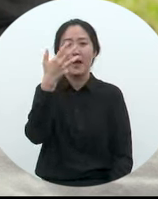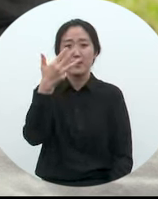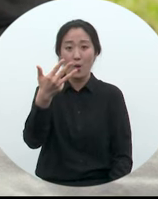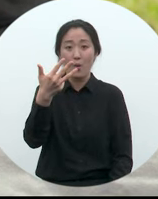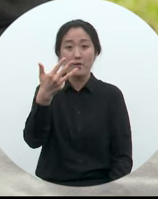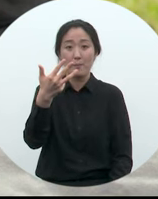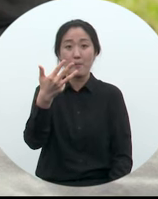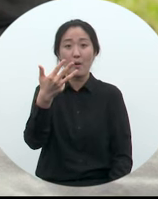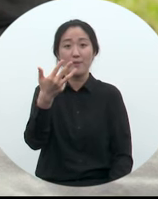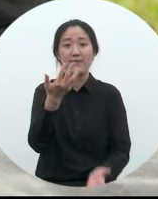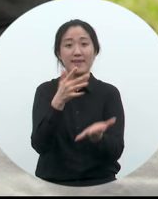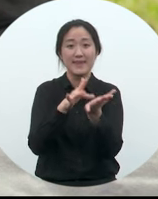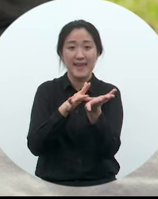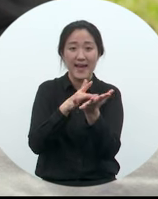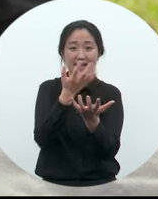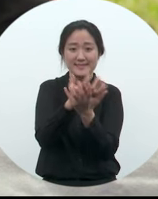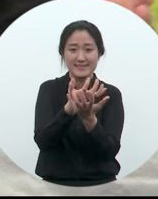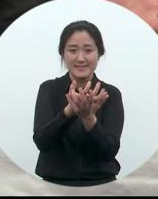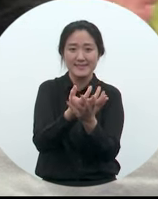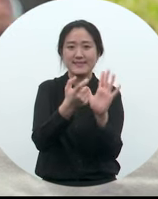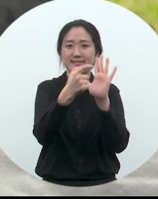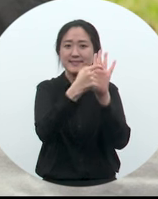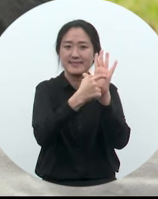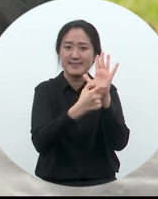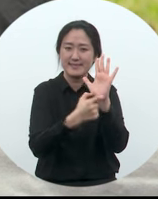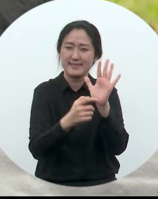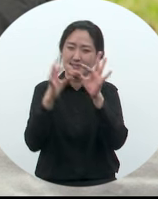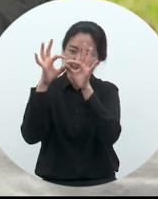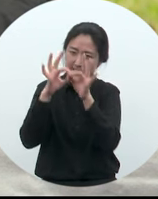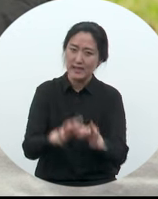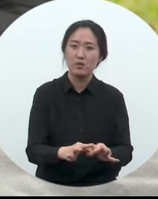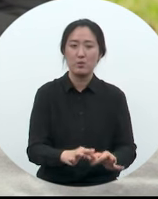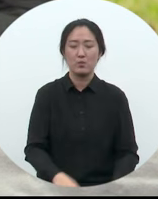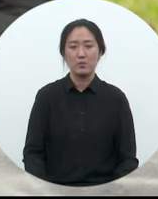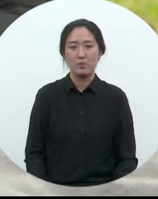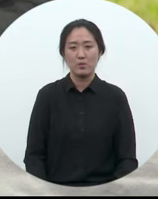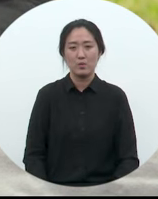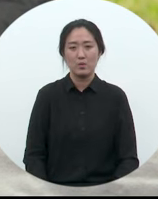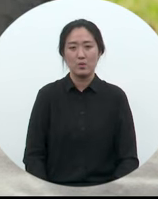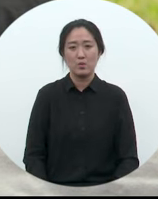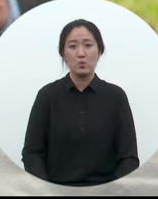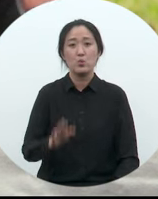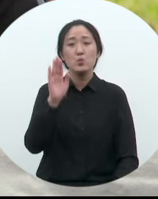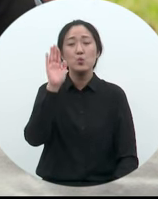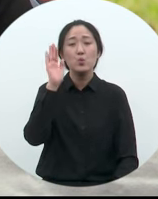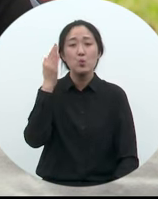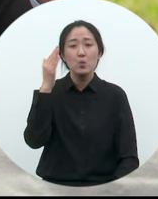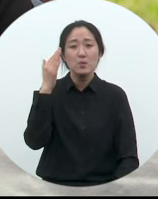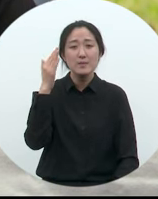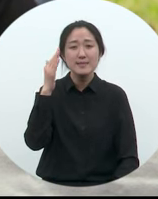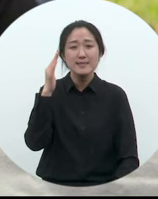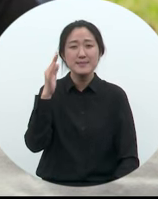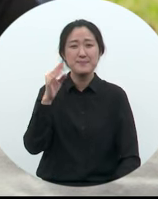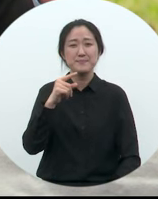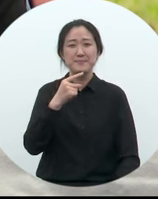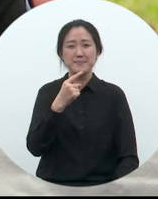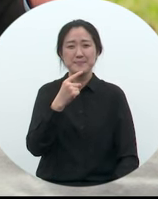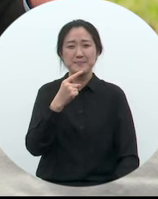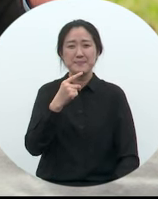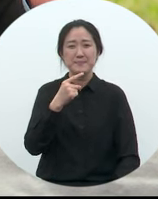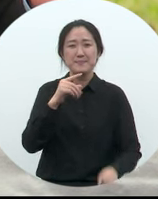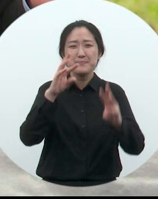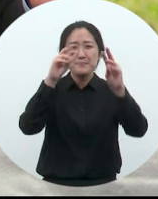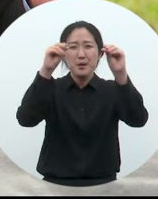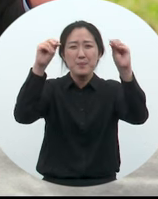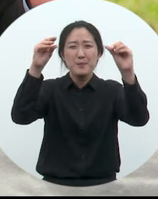278번 처방전에 나오게 됩니다. 그러니까 굉장히 많이 나오죠. 도라지는요, 요즘 문제가 되는